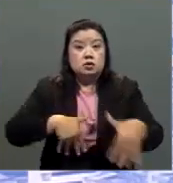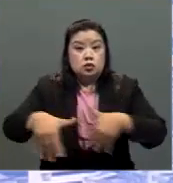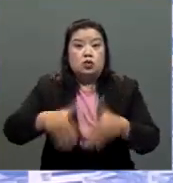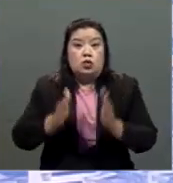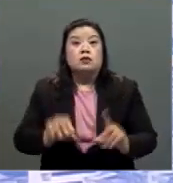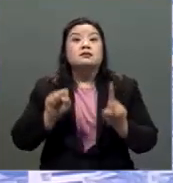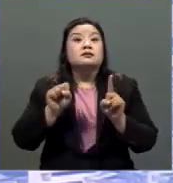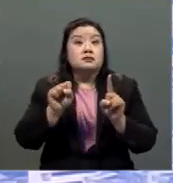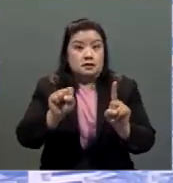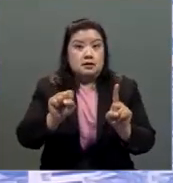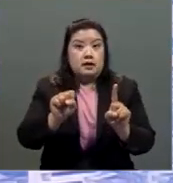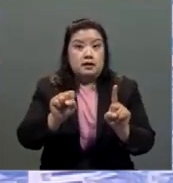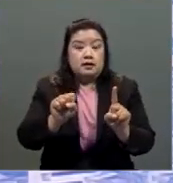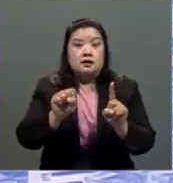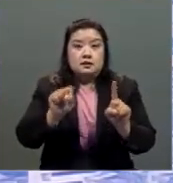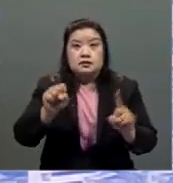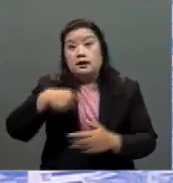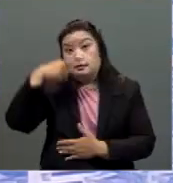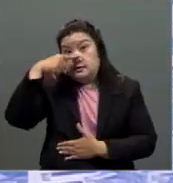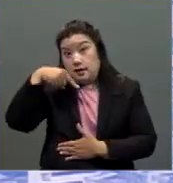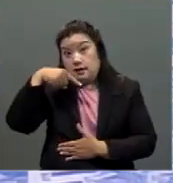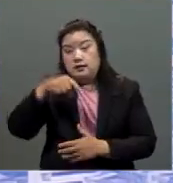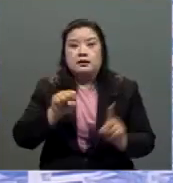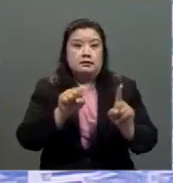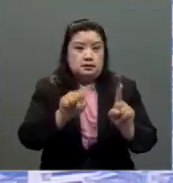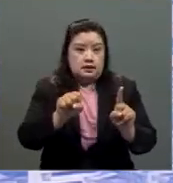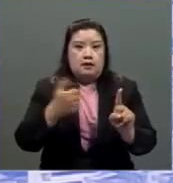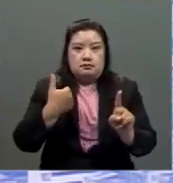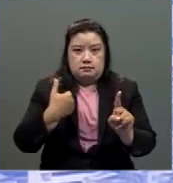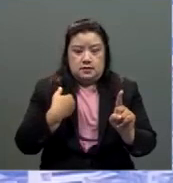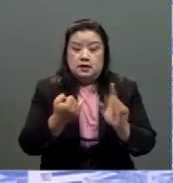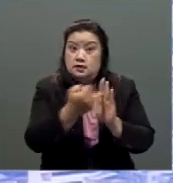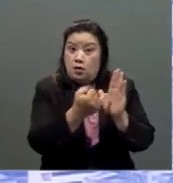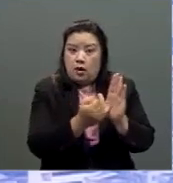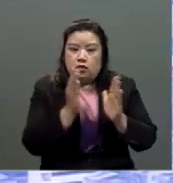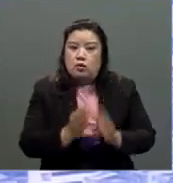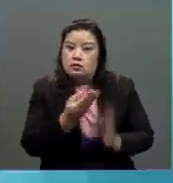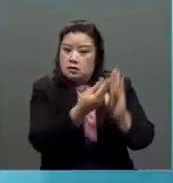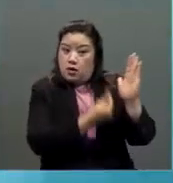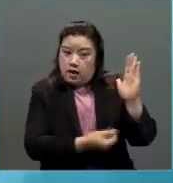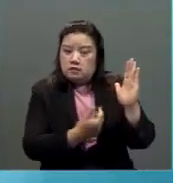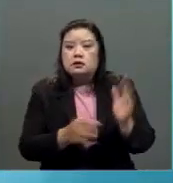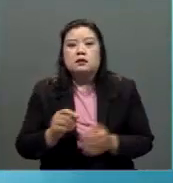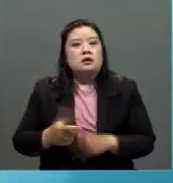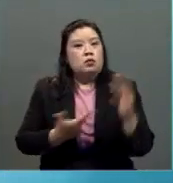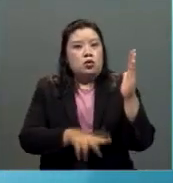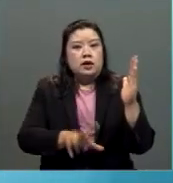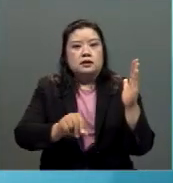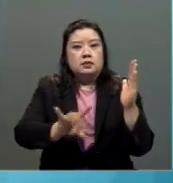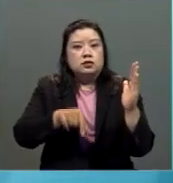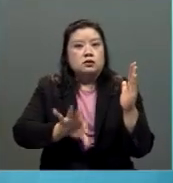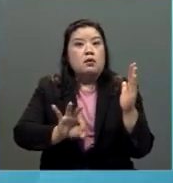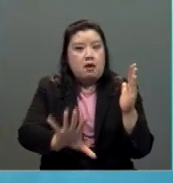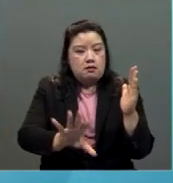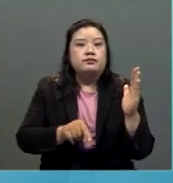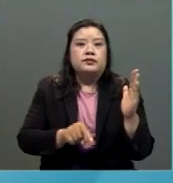ครับของประเทศไทยเราเนี่ยครับแบ่งตามจังหวัดอะไรที่มากที่สุดก็คือภูเก็ตครับ 38.95